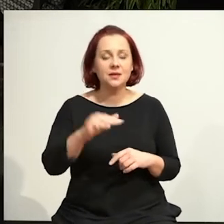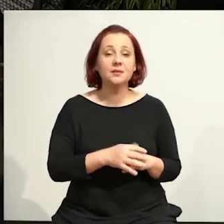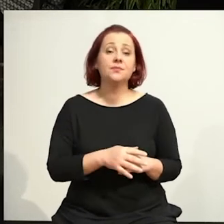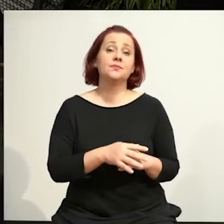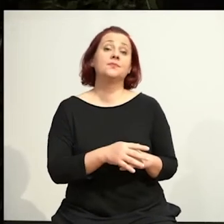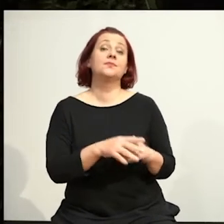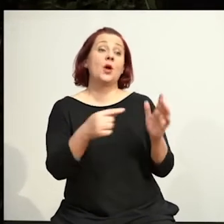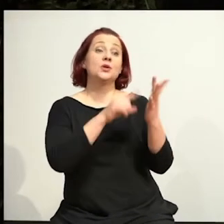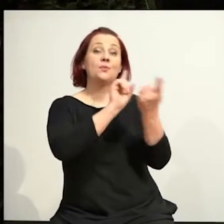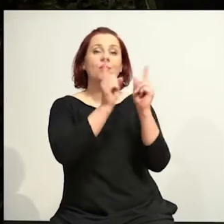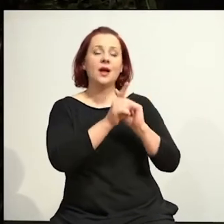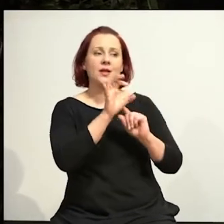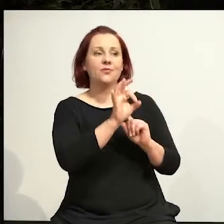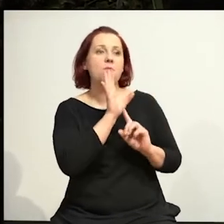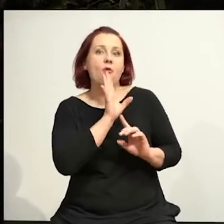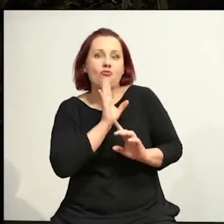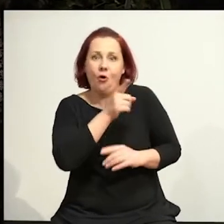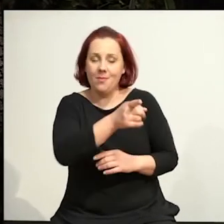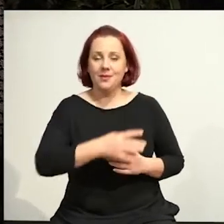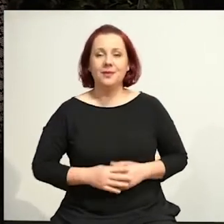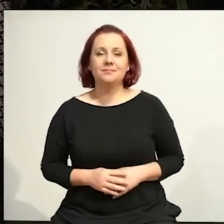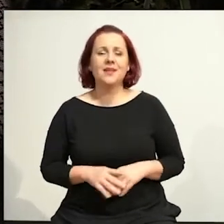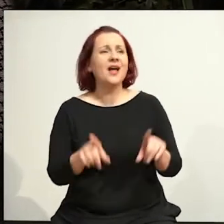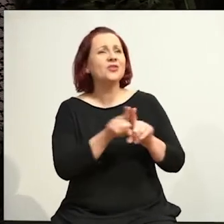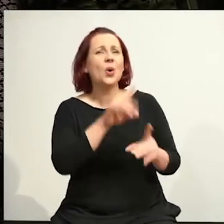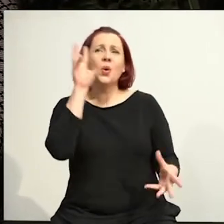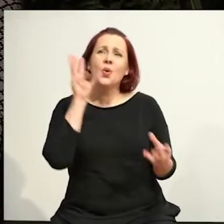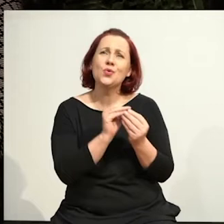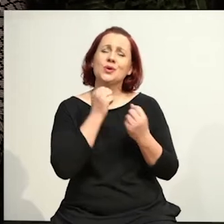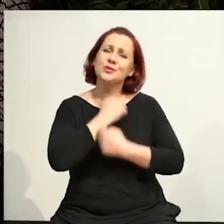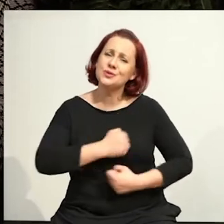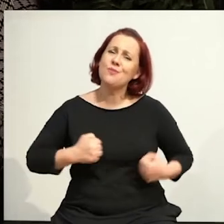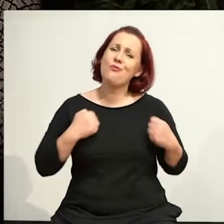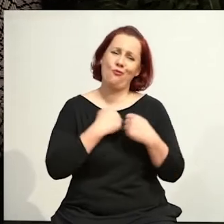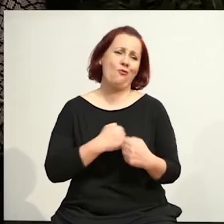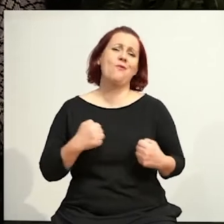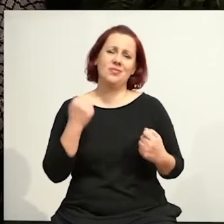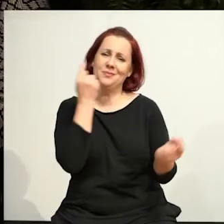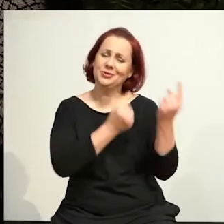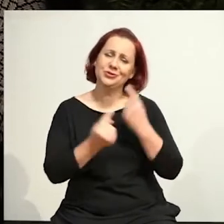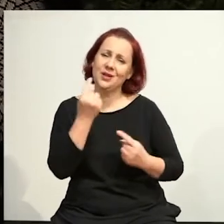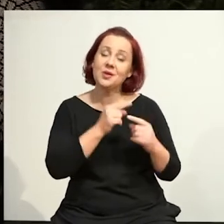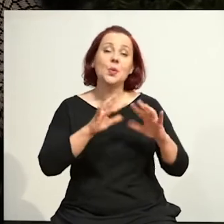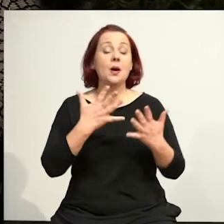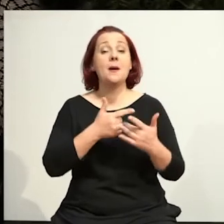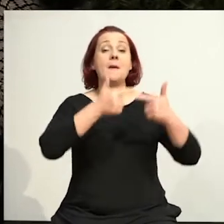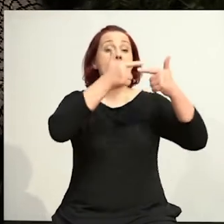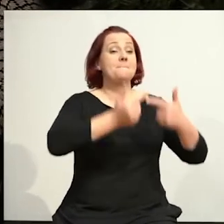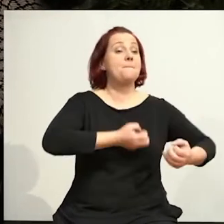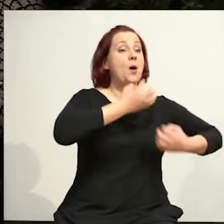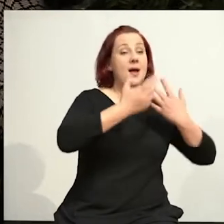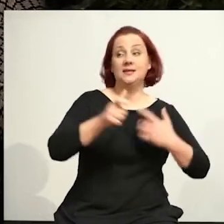ogóle i do takiej jakiejś być może smutnej, ale ryzykownej tezy, którą postawię, że poezja i poeta